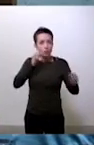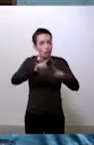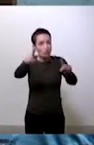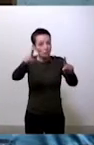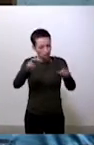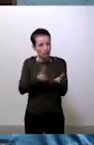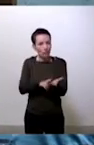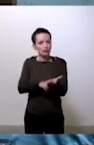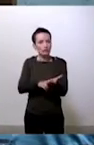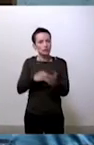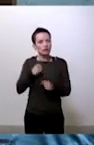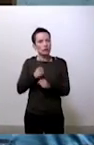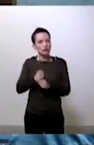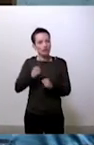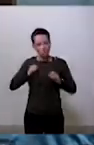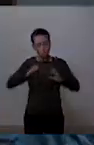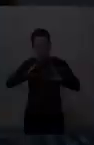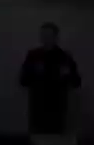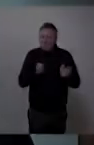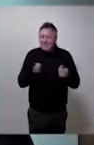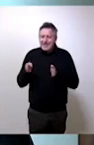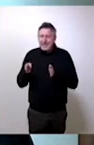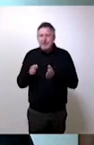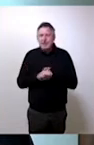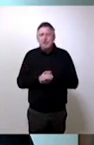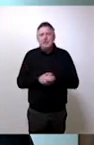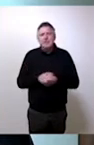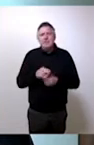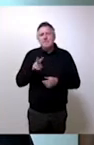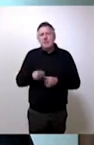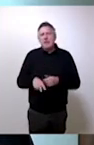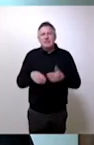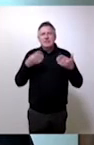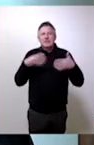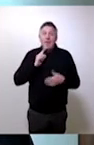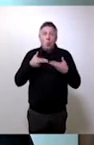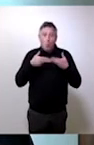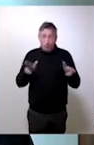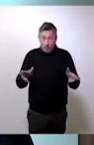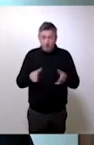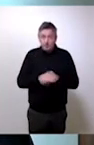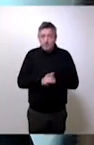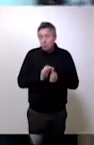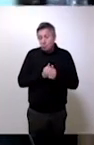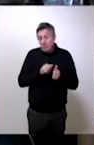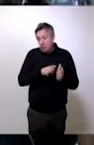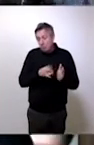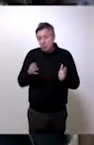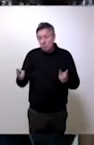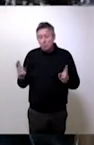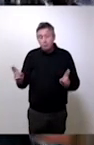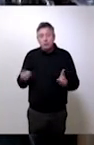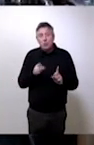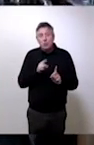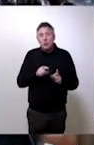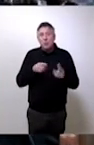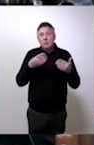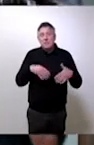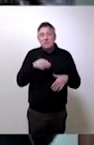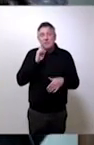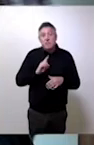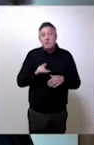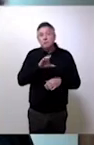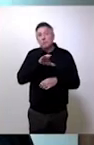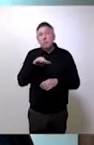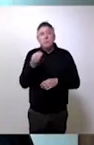concret du quotidien qu'on fait dans les services. Et le lancement est prévu le 19 mai. Donc on va prévoir une table ronde